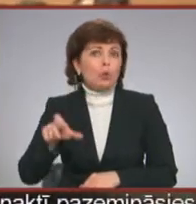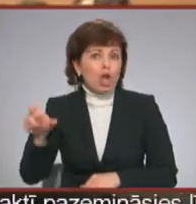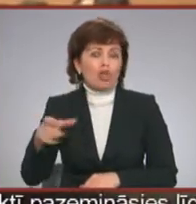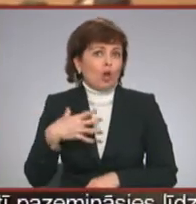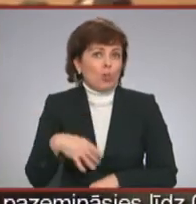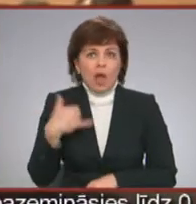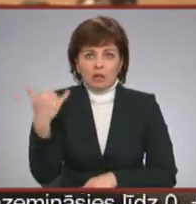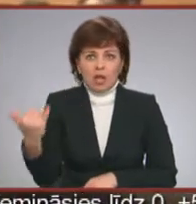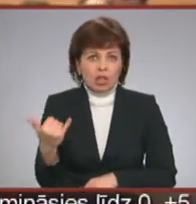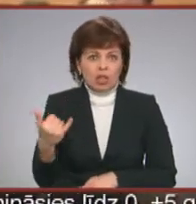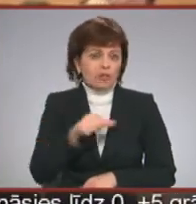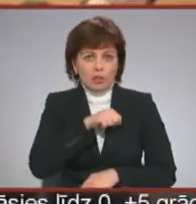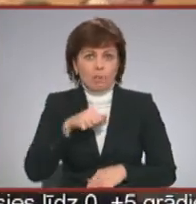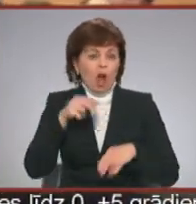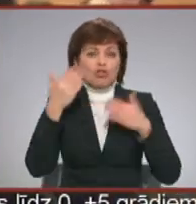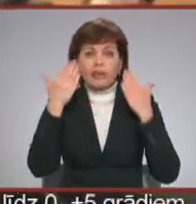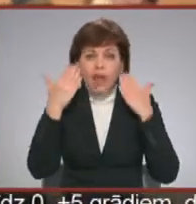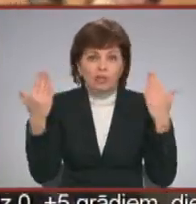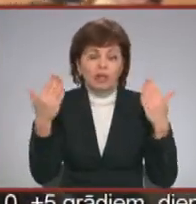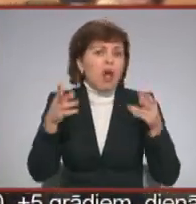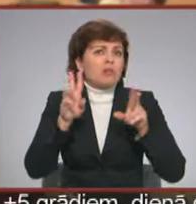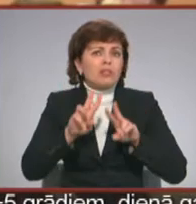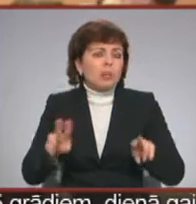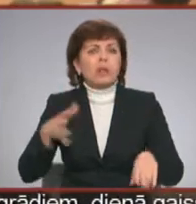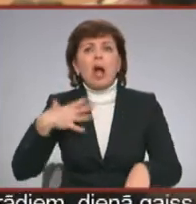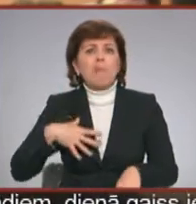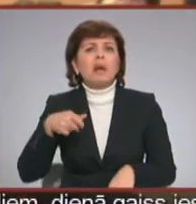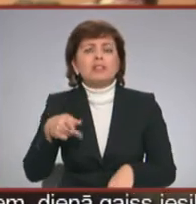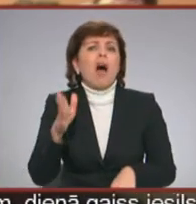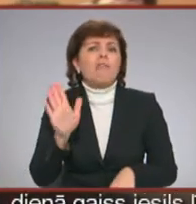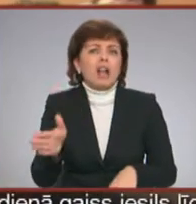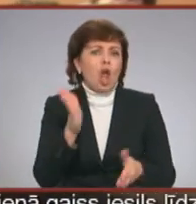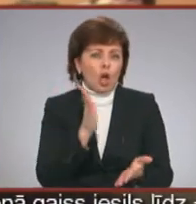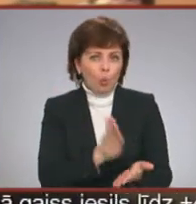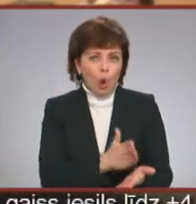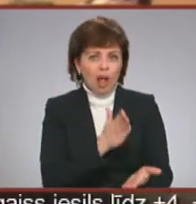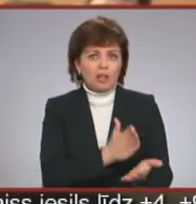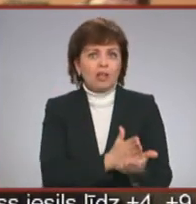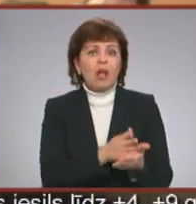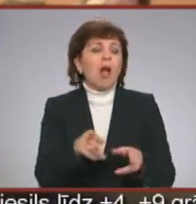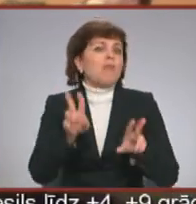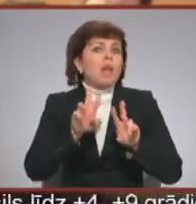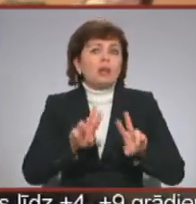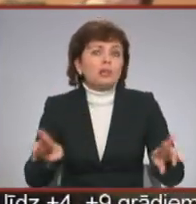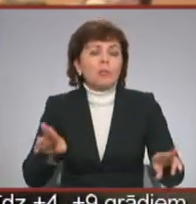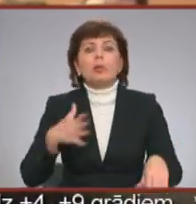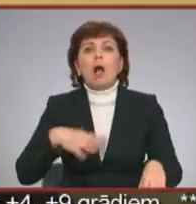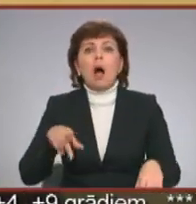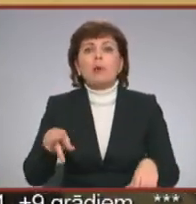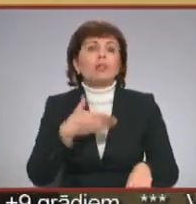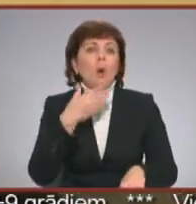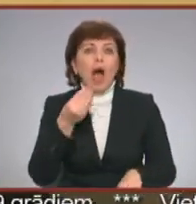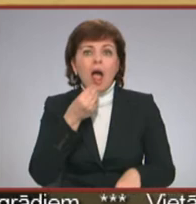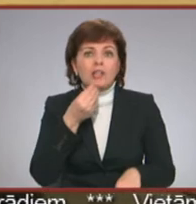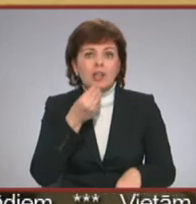arī tas nekas nav zināms, un viņi nevar saprast, kāpēc tas tā varēja notikt. Viņi nevar saprast, ka nebija klējas.